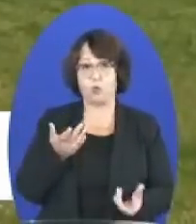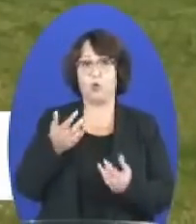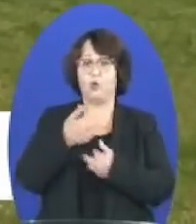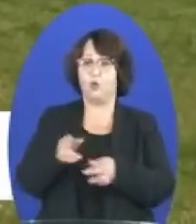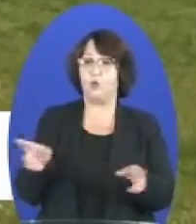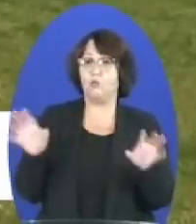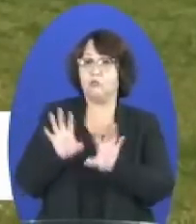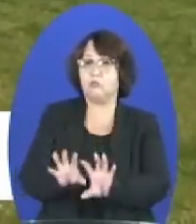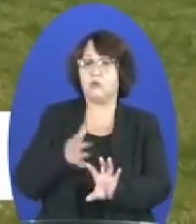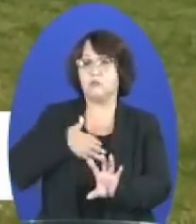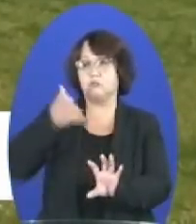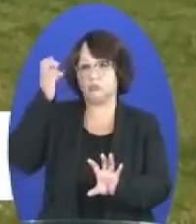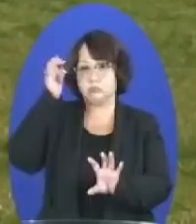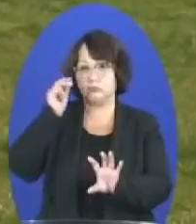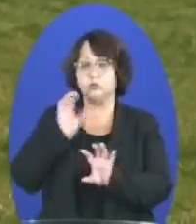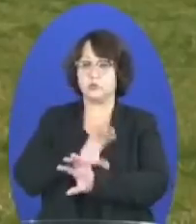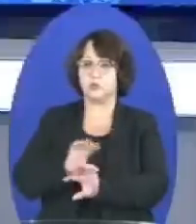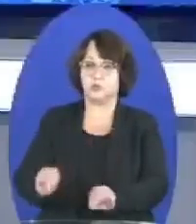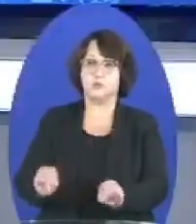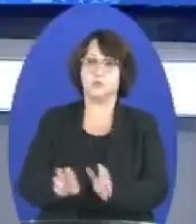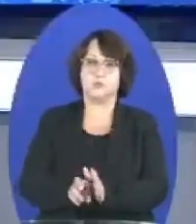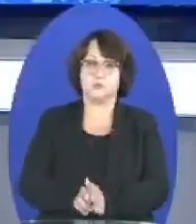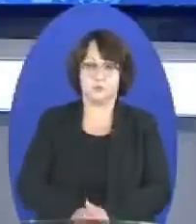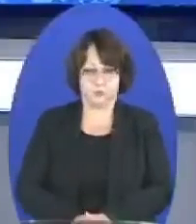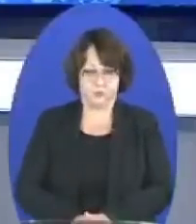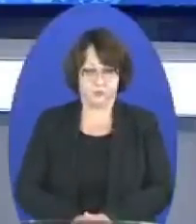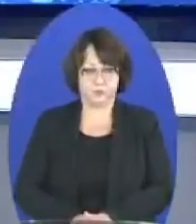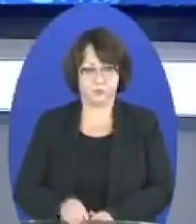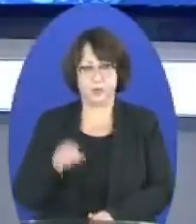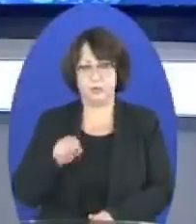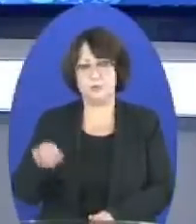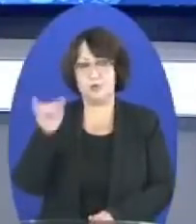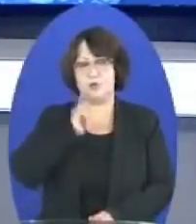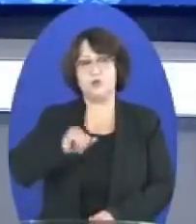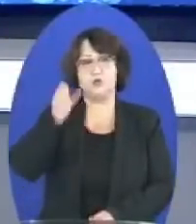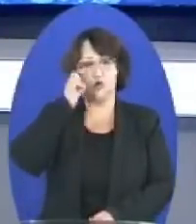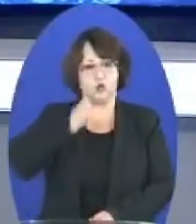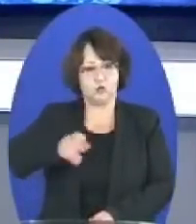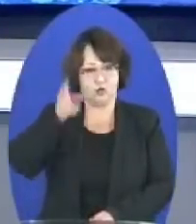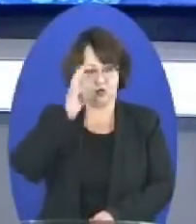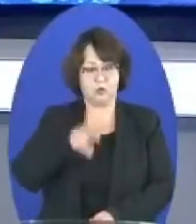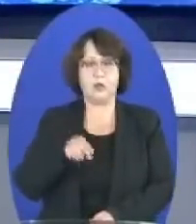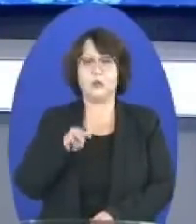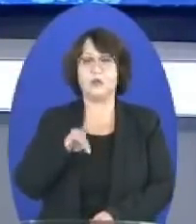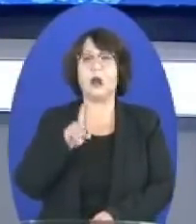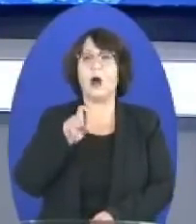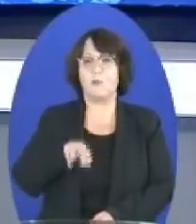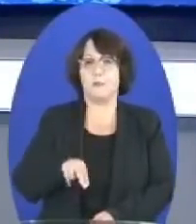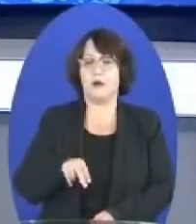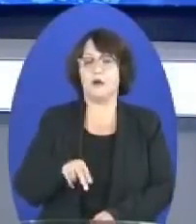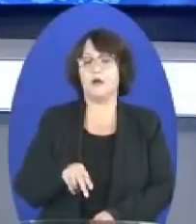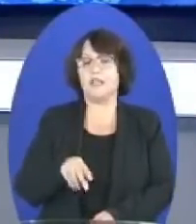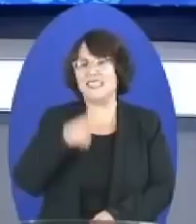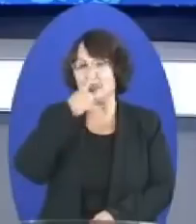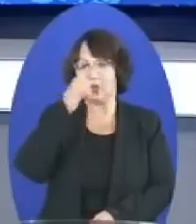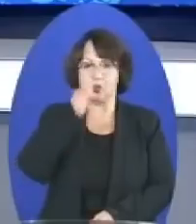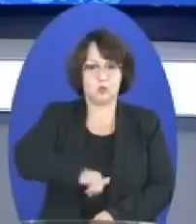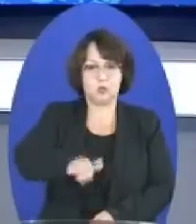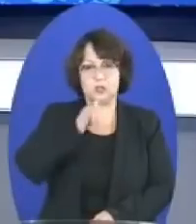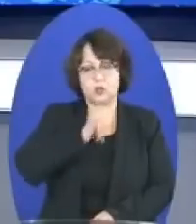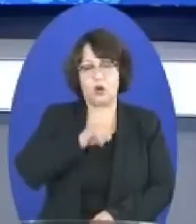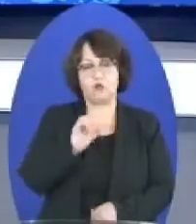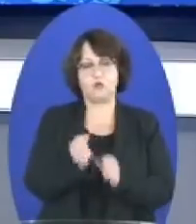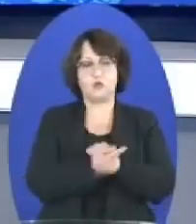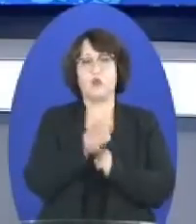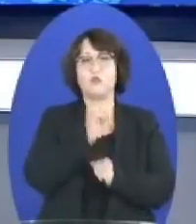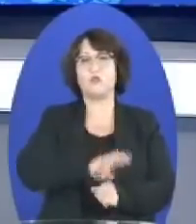хичээллэх саналыг оюутнуудаа тавьж байгаа юм байна. Америкийн нэгдсэн улсын ерөнхийлөгч Дональд Трамп бүгд найрамд хатард улсын засаг захиргааны онцгой